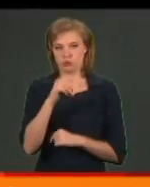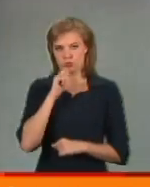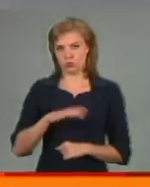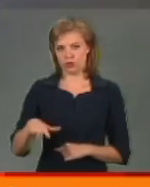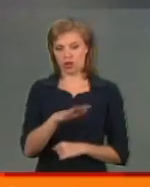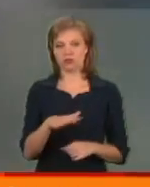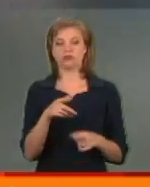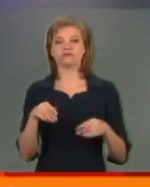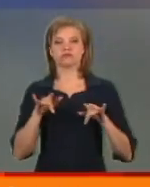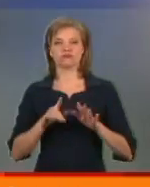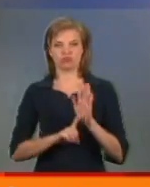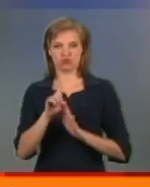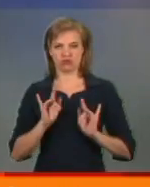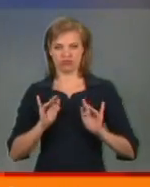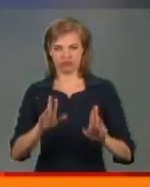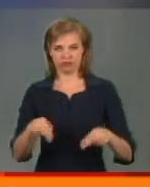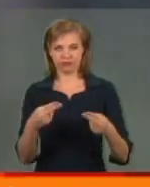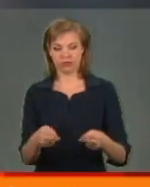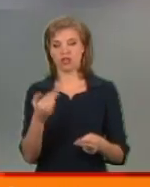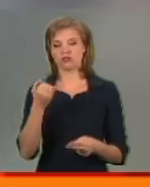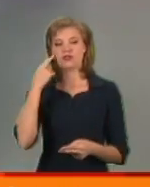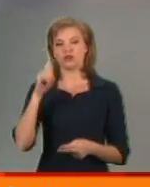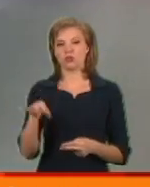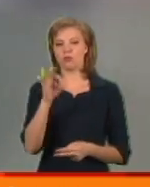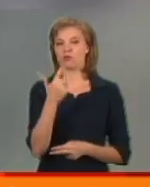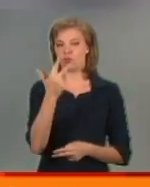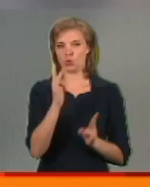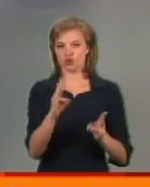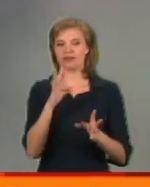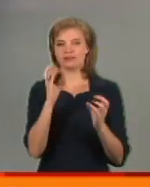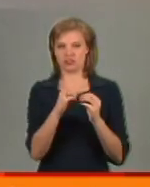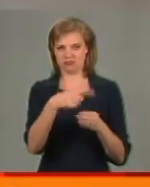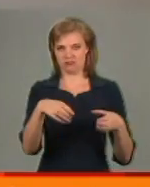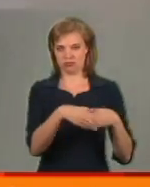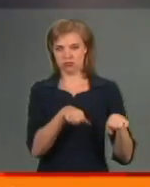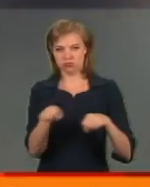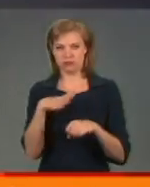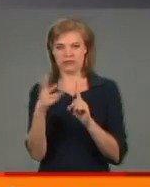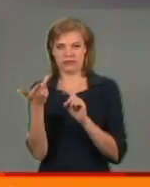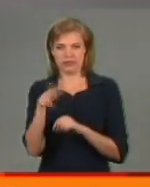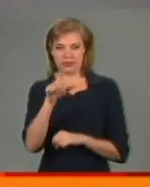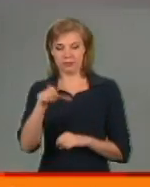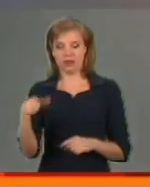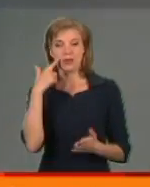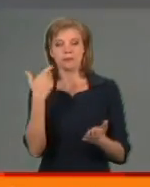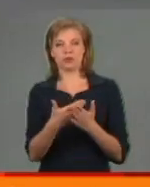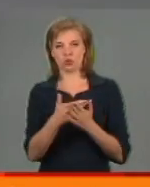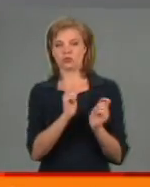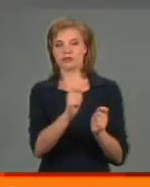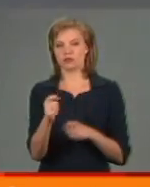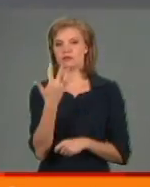Україну. Справі дали хід. Нині слідство відомо вже про 3 жертв тієї ватаги. Підозру в гуртовому хуліганстві